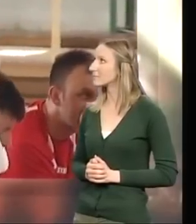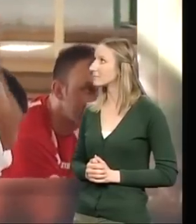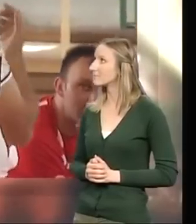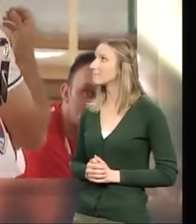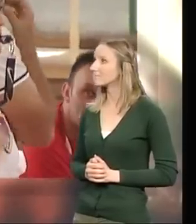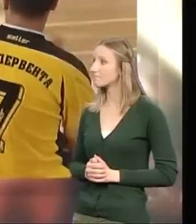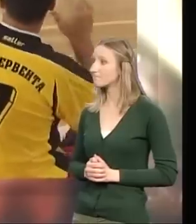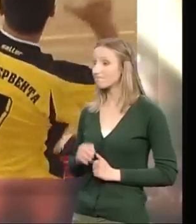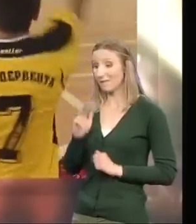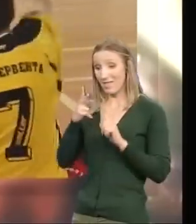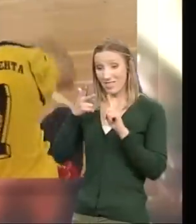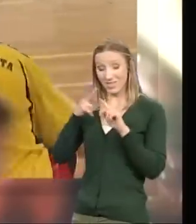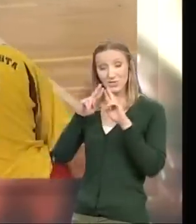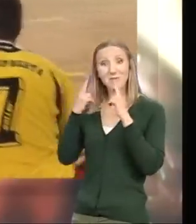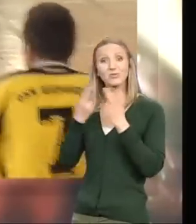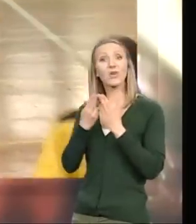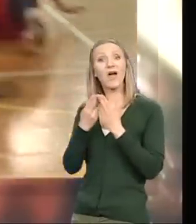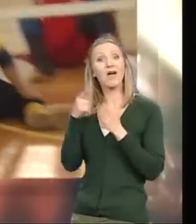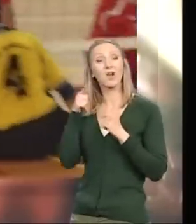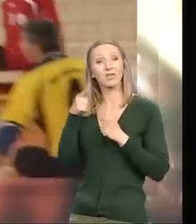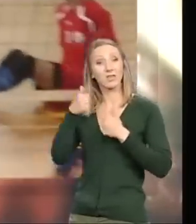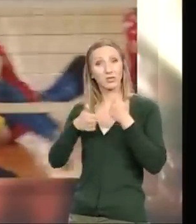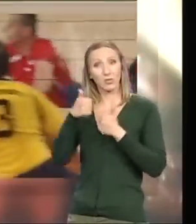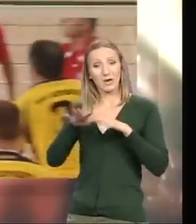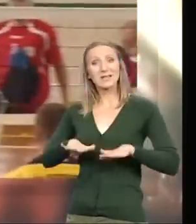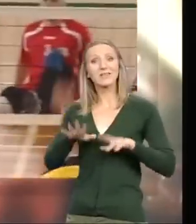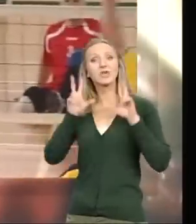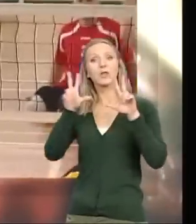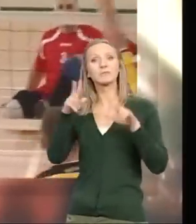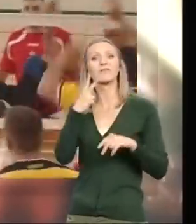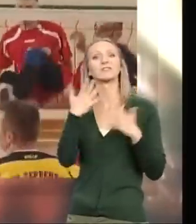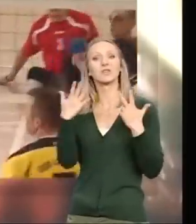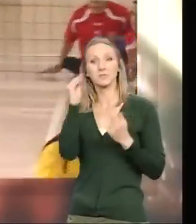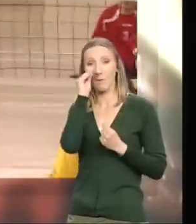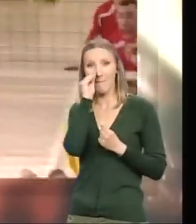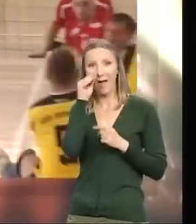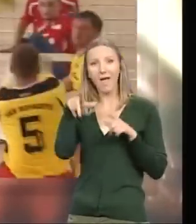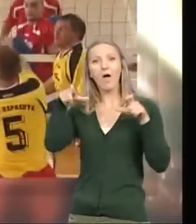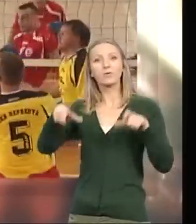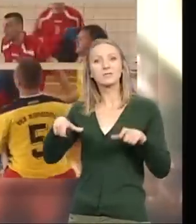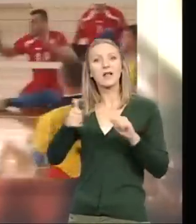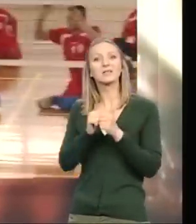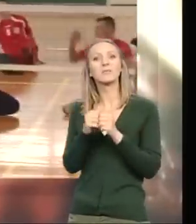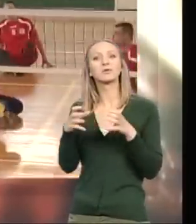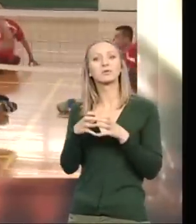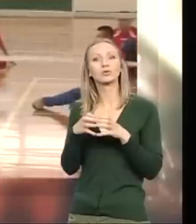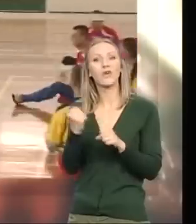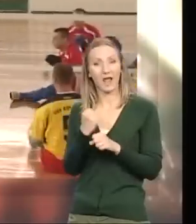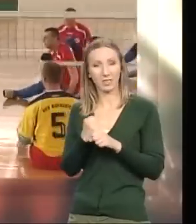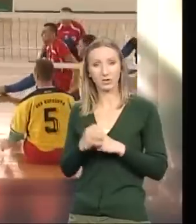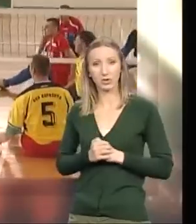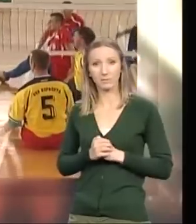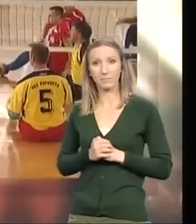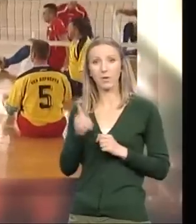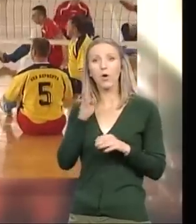The international tournament in the next tournament, the trophy of Beograd, was held on the 28th of May in the Sports Association of Radnički. The participants